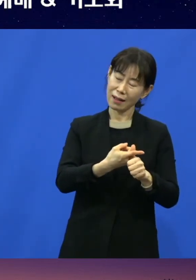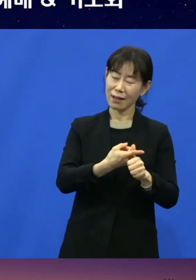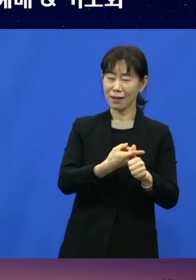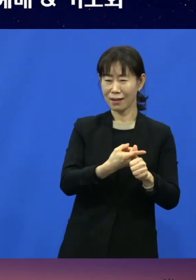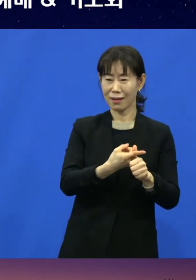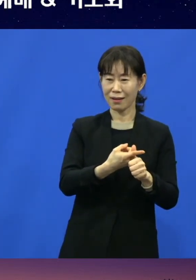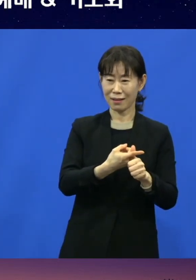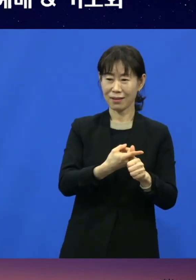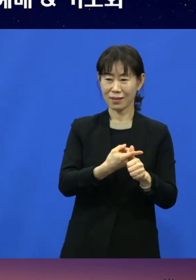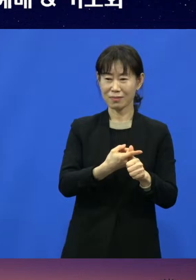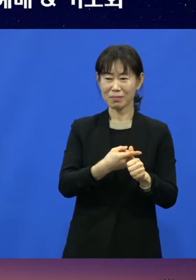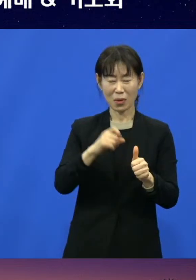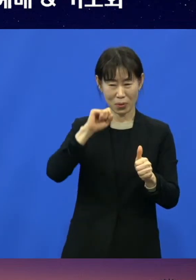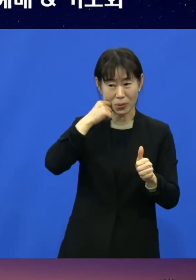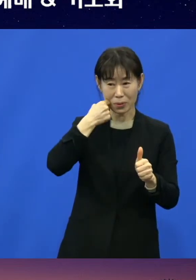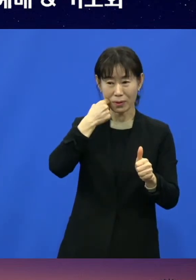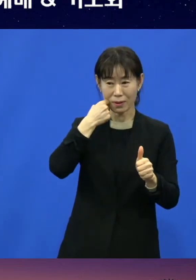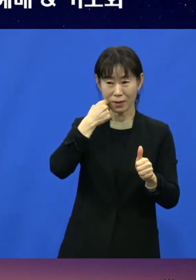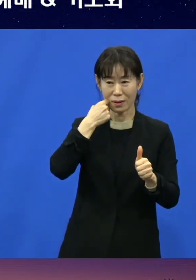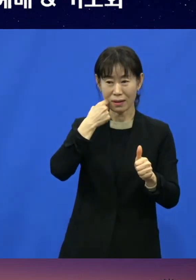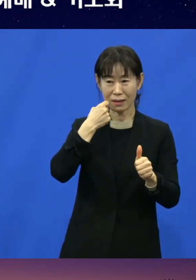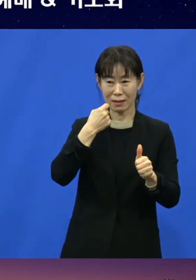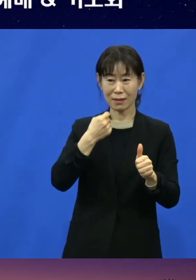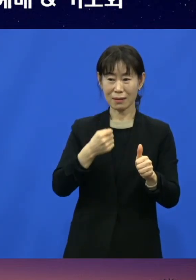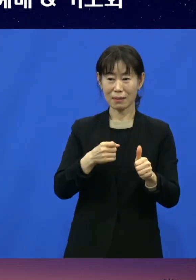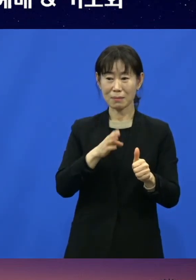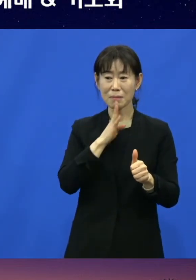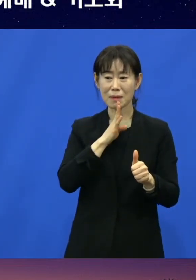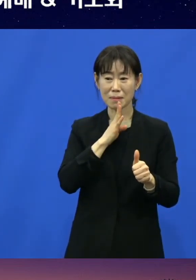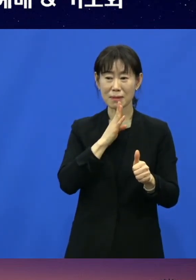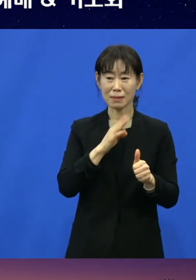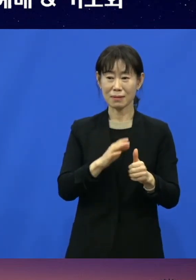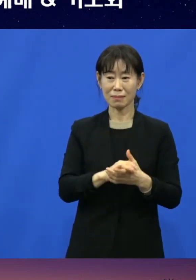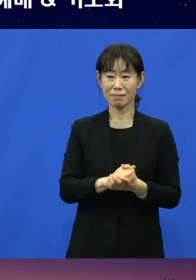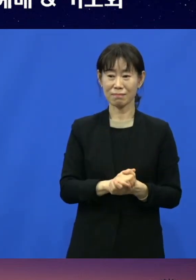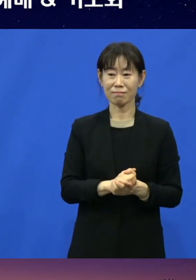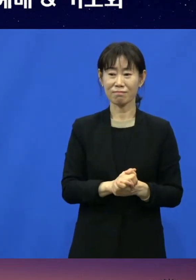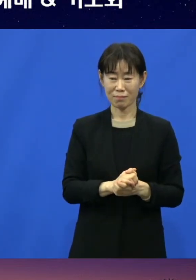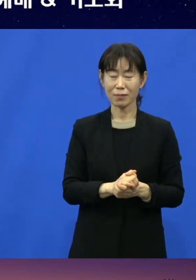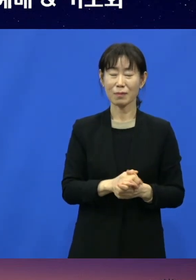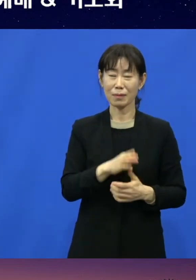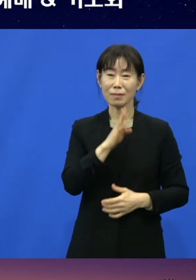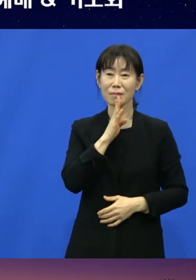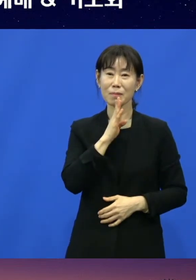반드시 우리의 신앙의 어떤 지점에 가면 우리에게 물으시는 게 있어요.